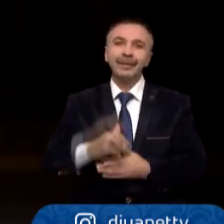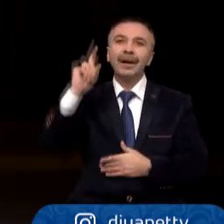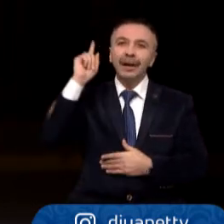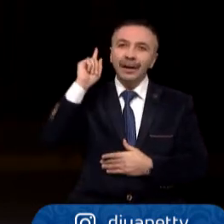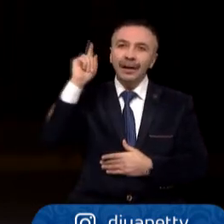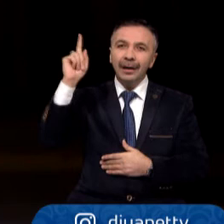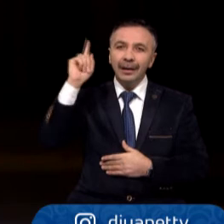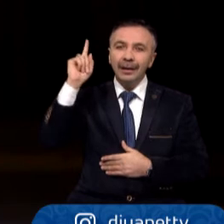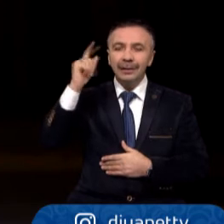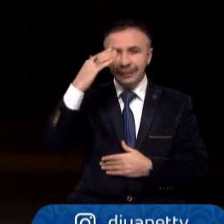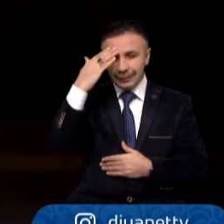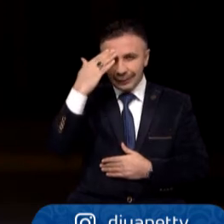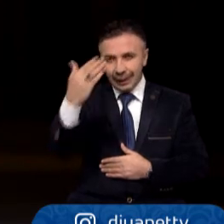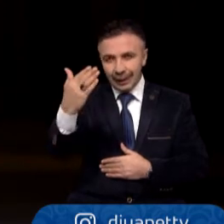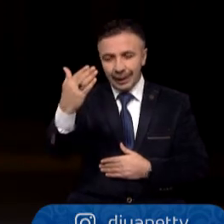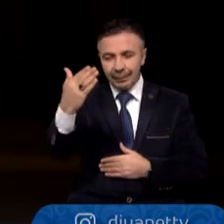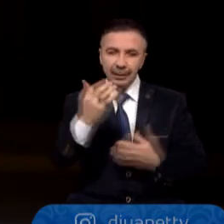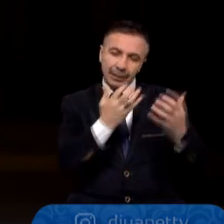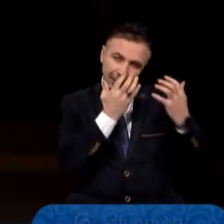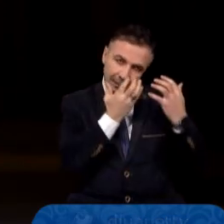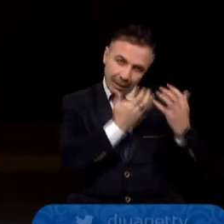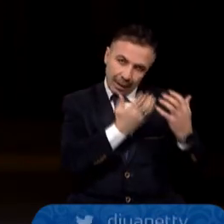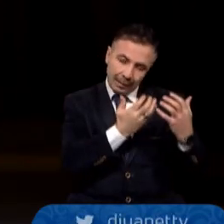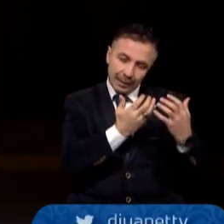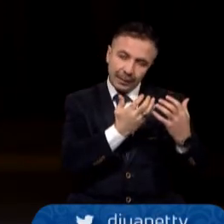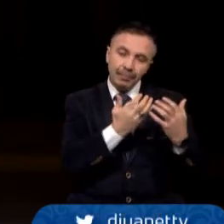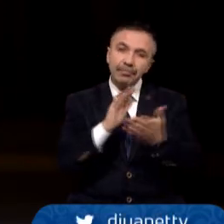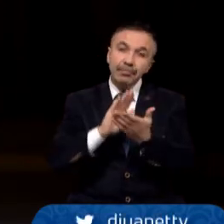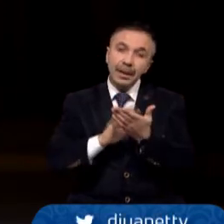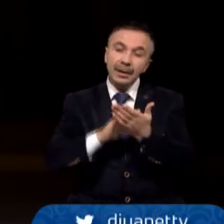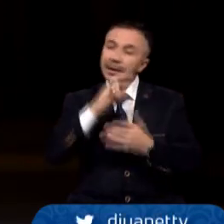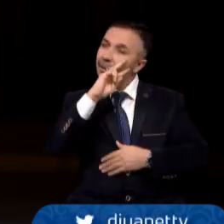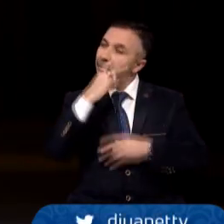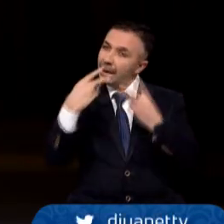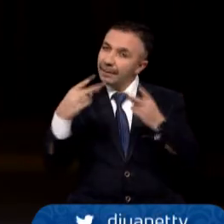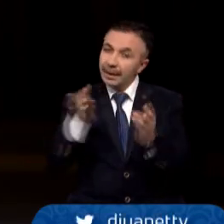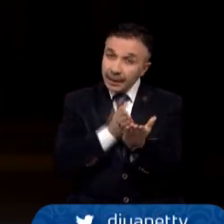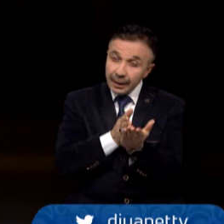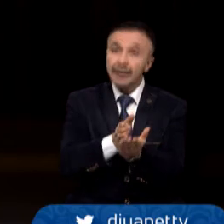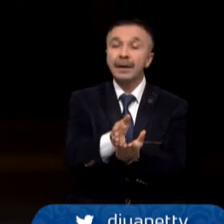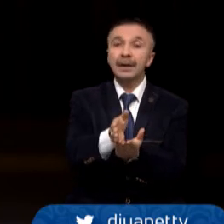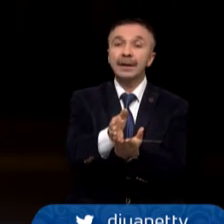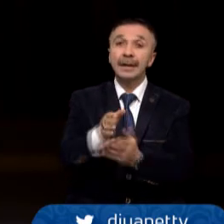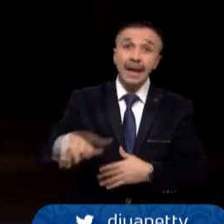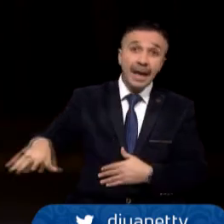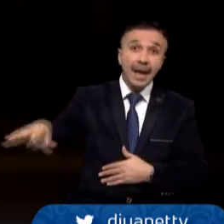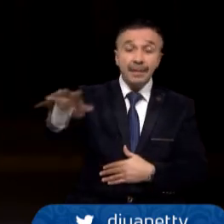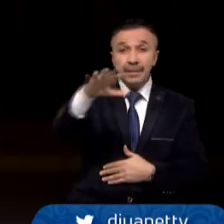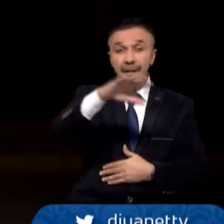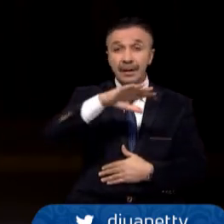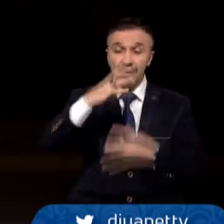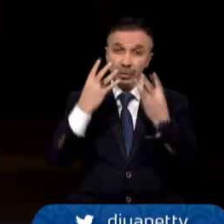Allah'ın selamı rahmeti bereketi mağfireti hidayeti hepimizin